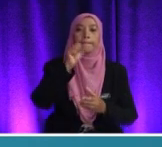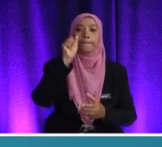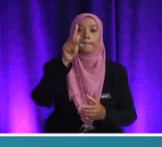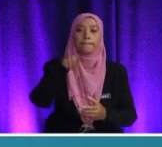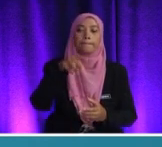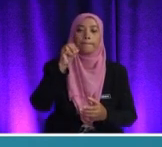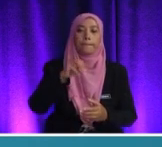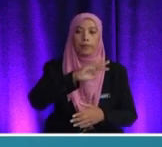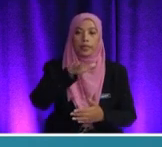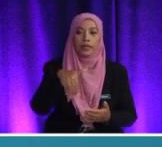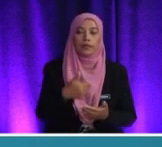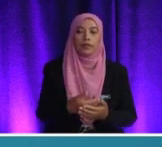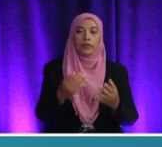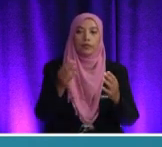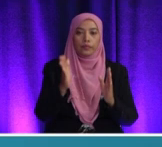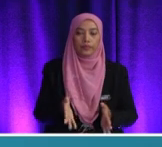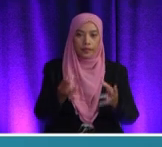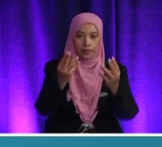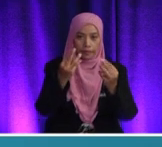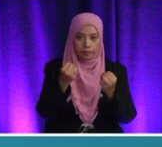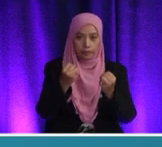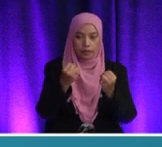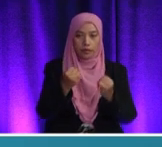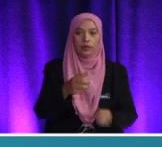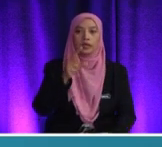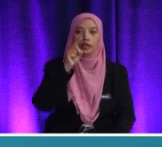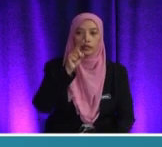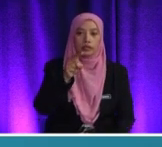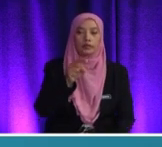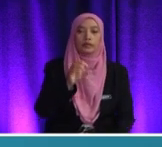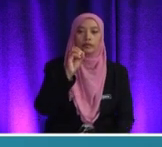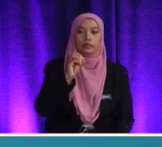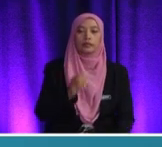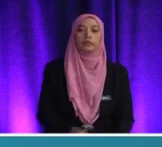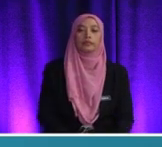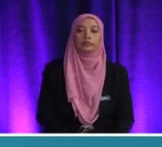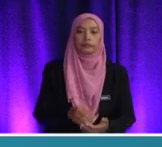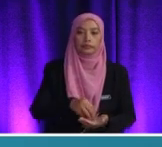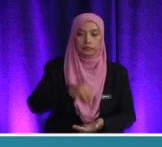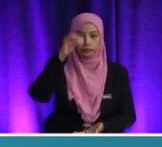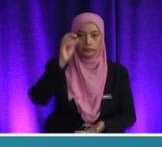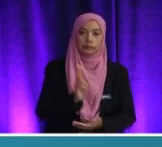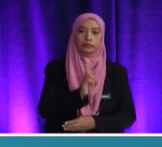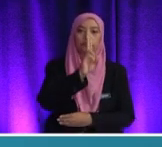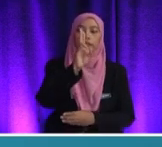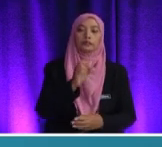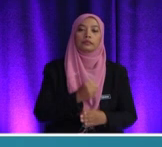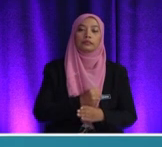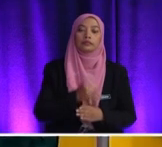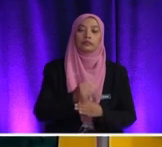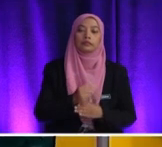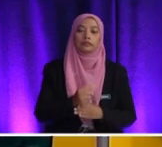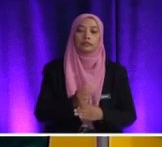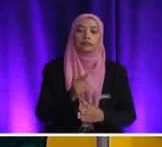orang Mein piket 4.0 apabila belajar di industri atau jenis itu